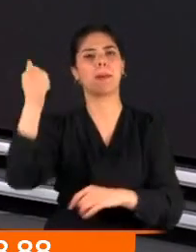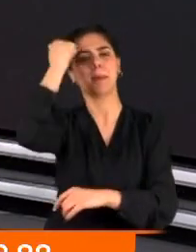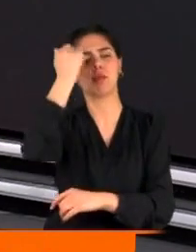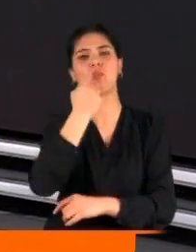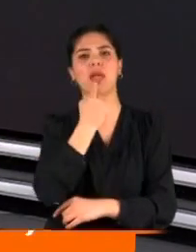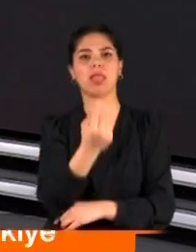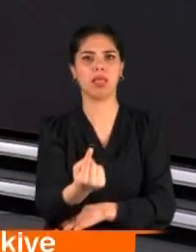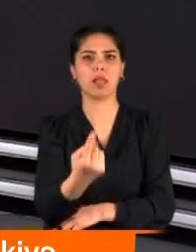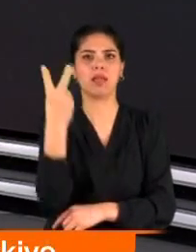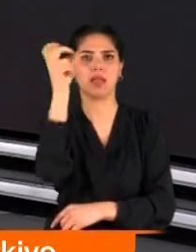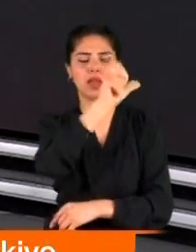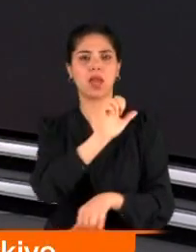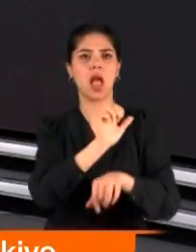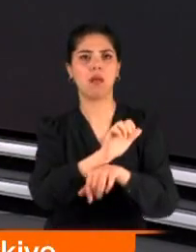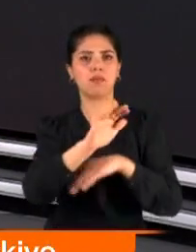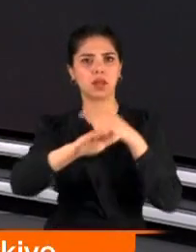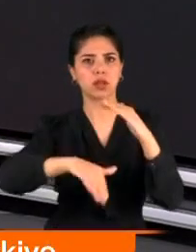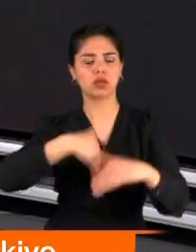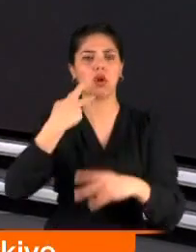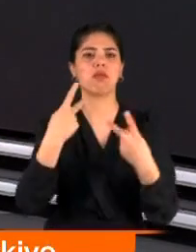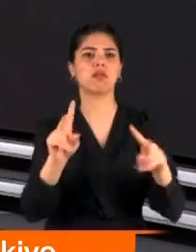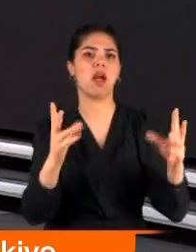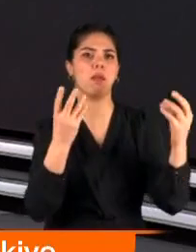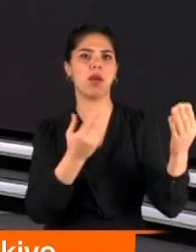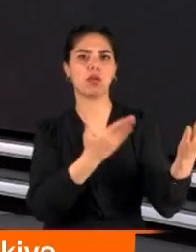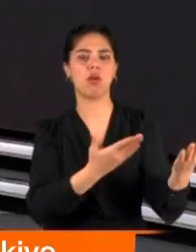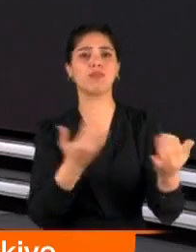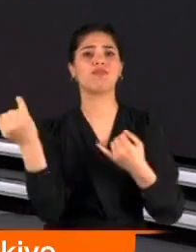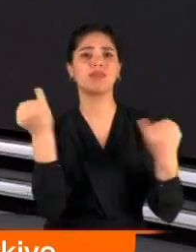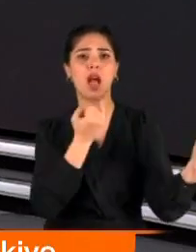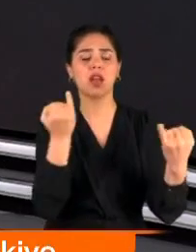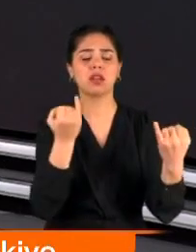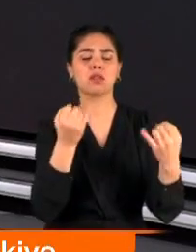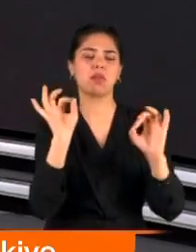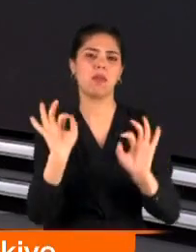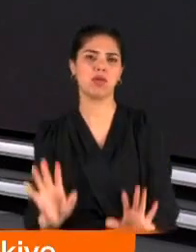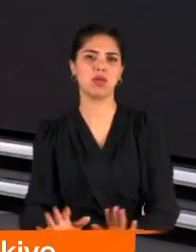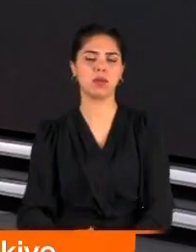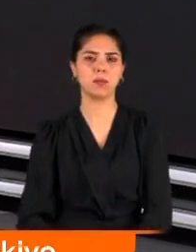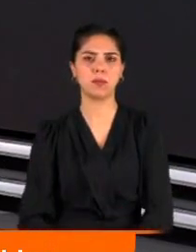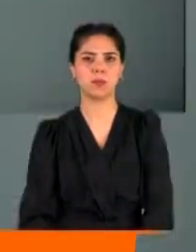pişmanız dediler. 2 aylık tutukluluk süresinin ardından da tahliye edildiler. Ve tartışma da başladı tabii.